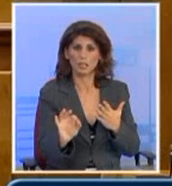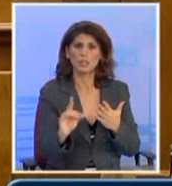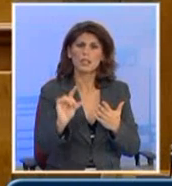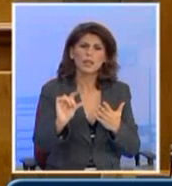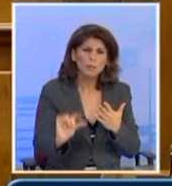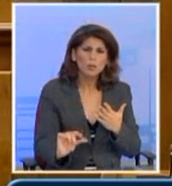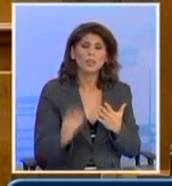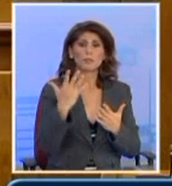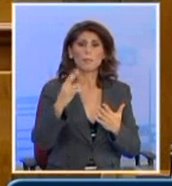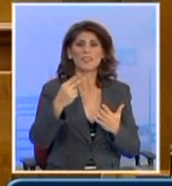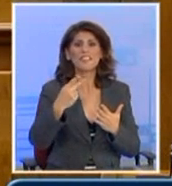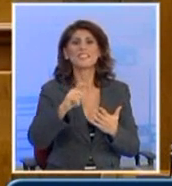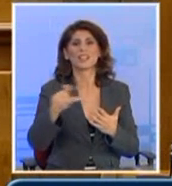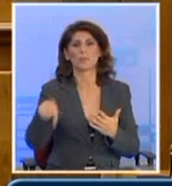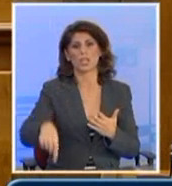είναι λιγότερο από 5 δις τώρα.